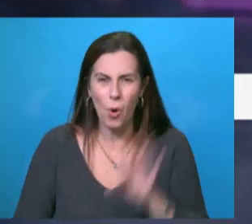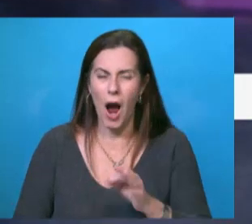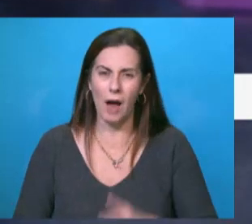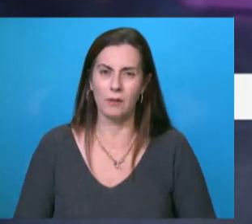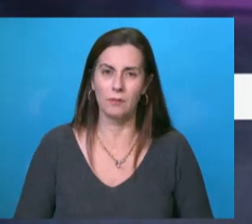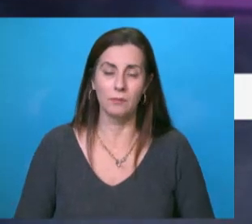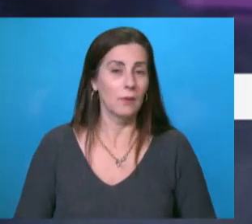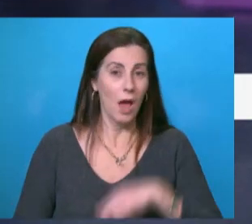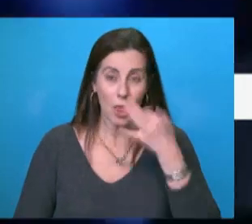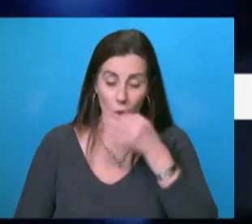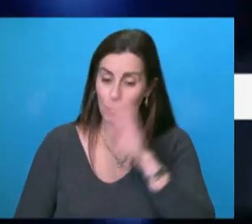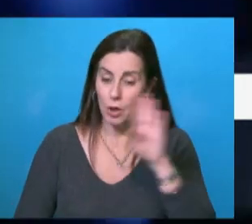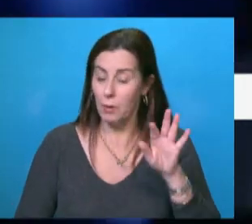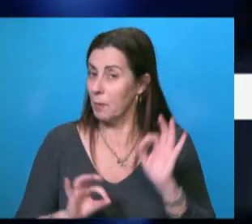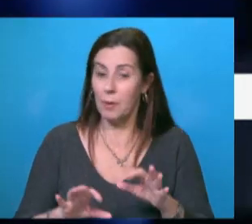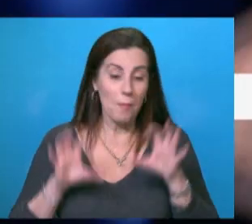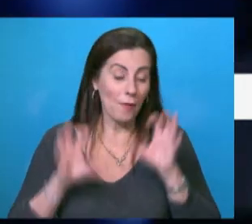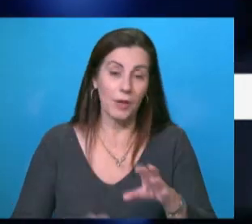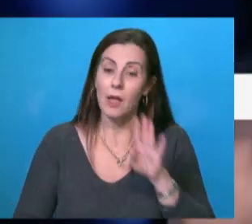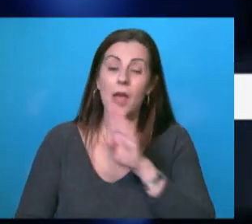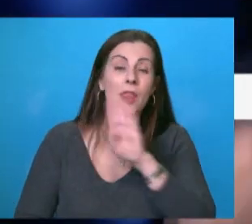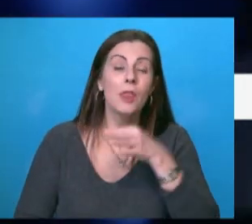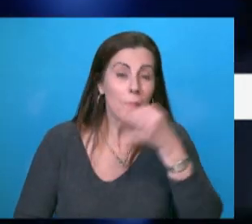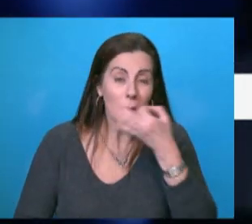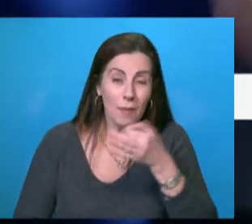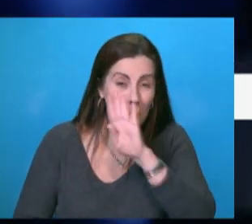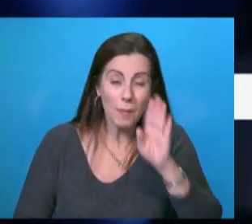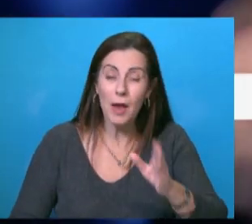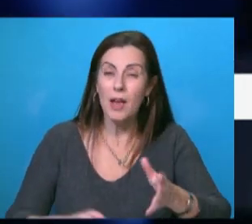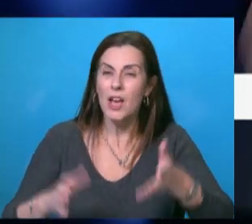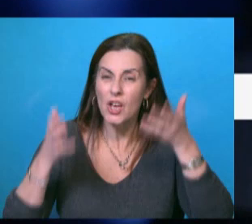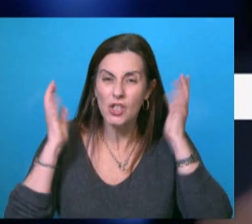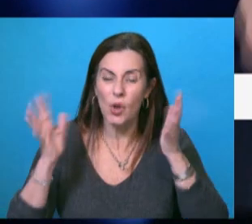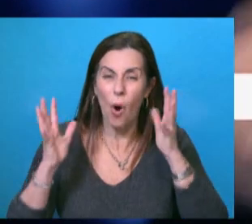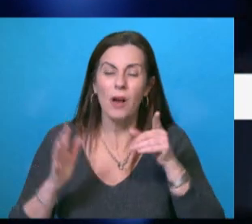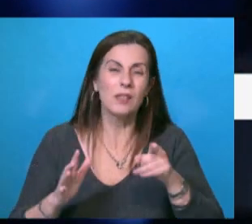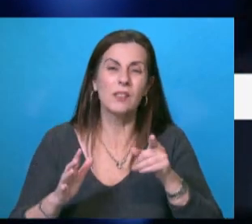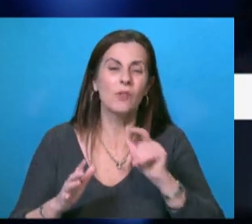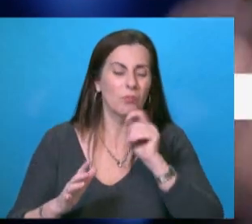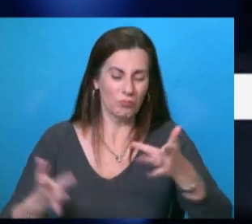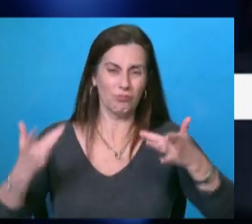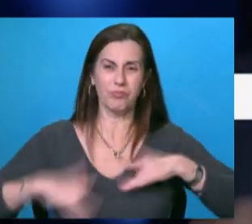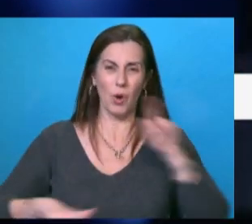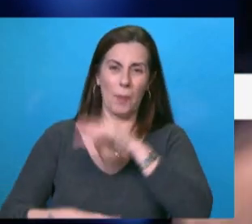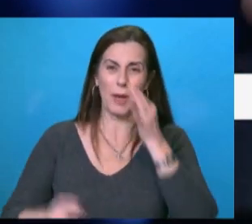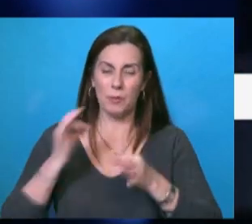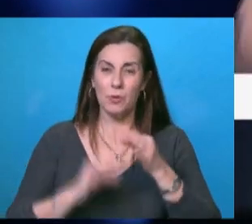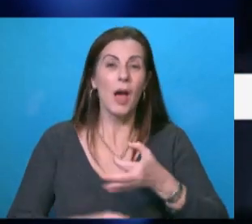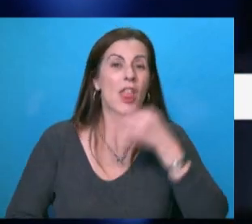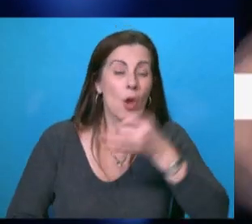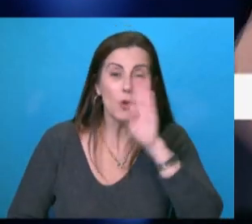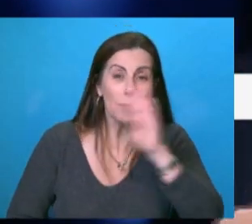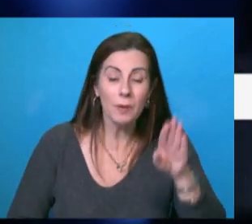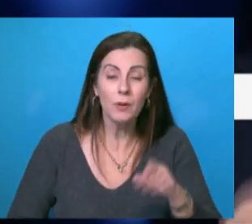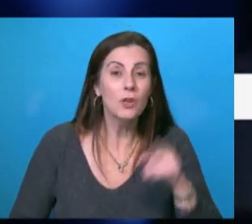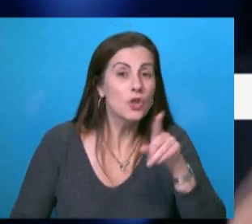נאום מפחיד, נאום מזעזע, נאום הבריחה מבית המשפט. נאום שבמסגרתו